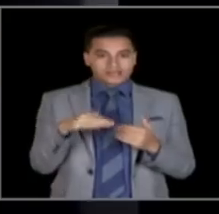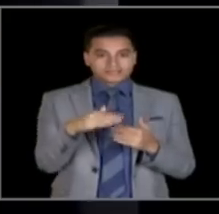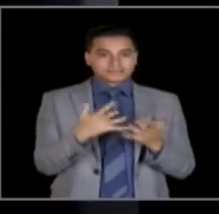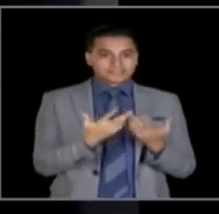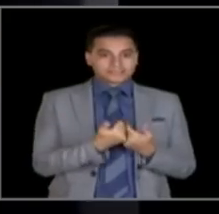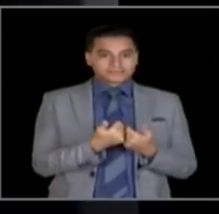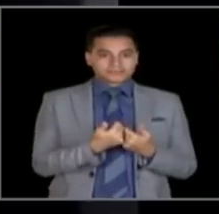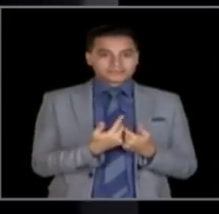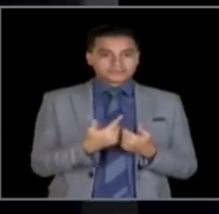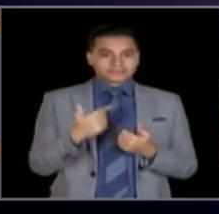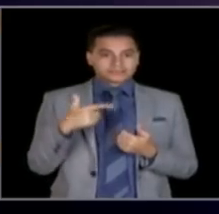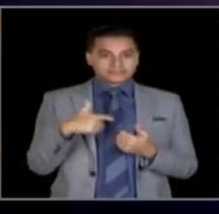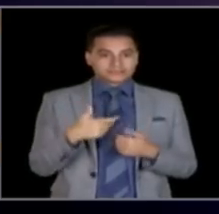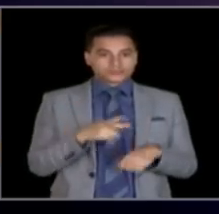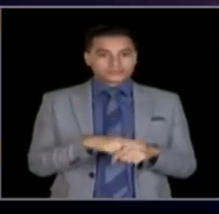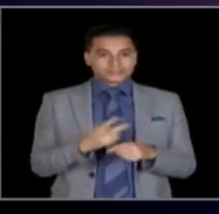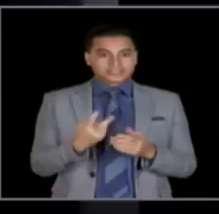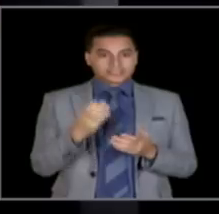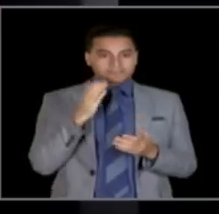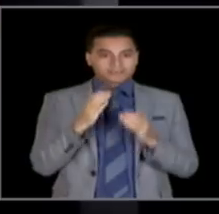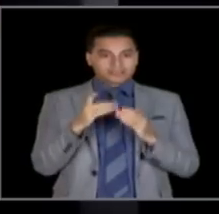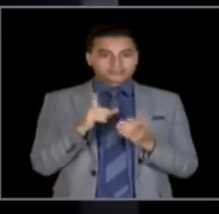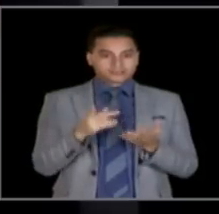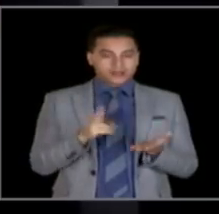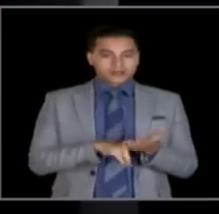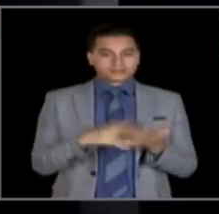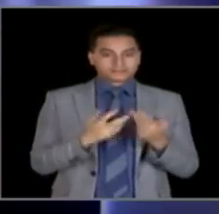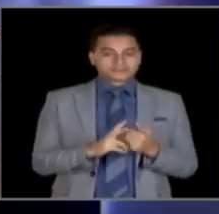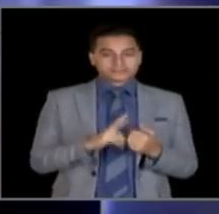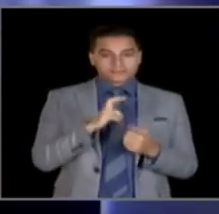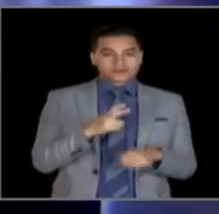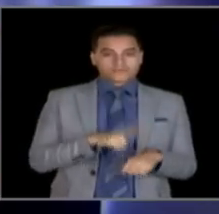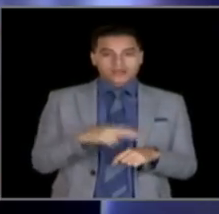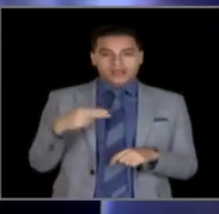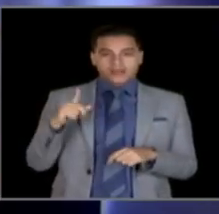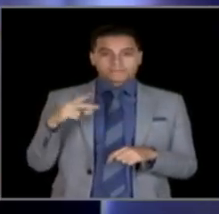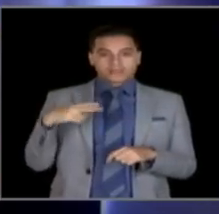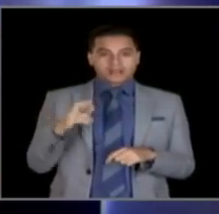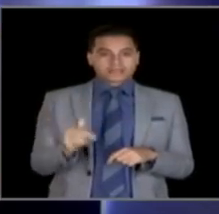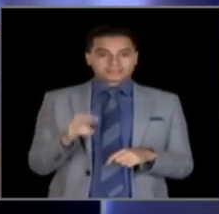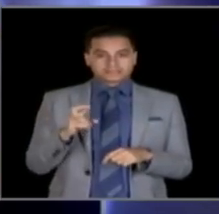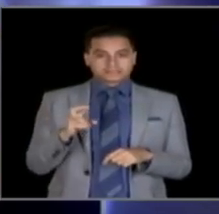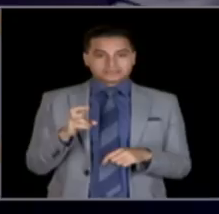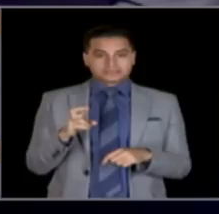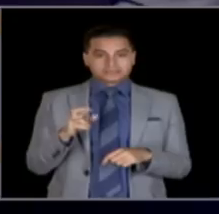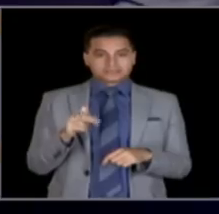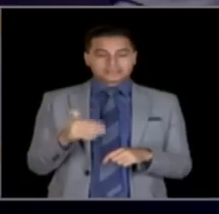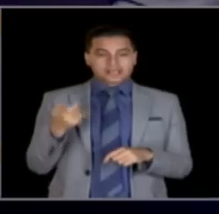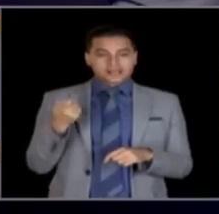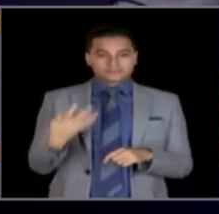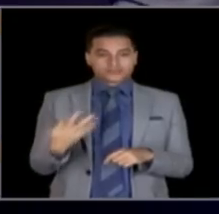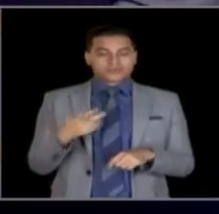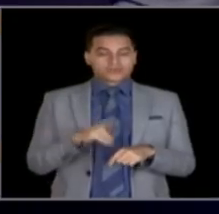كام يا أحمد؟ 60. 60 وإجابتين صح، بقيتوا 70. عبد العزيز كنتوا كام؟ كنا 45.